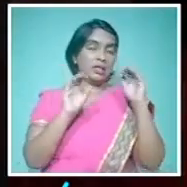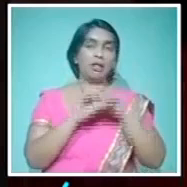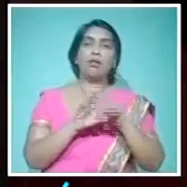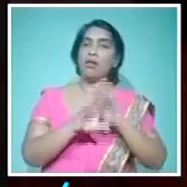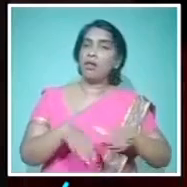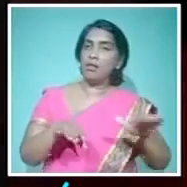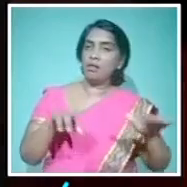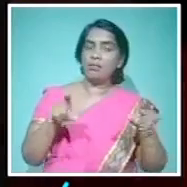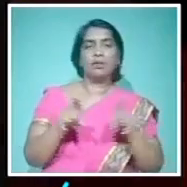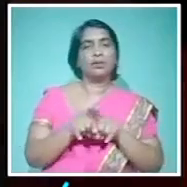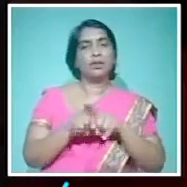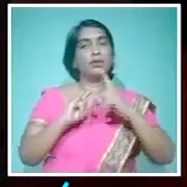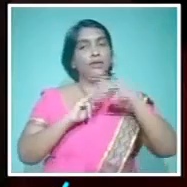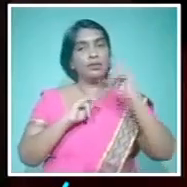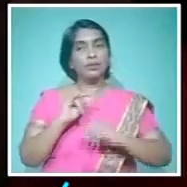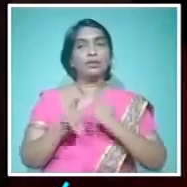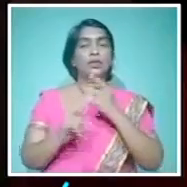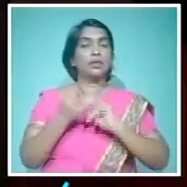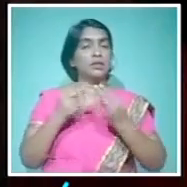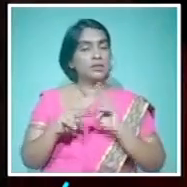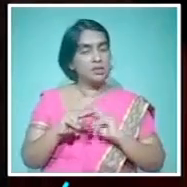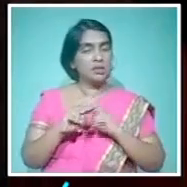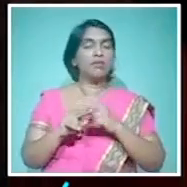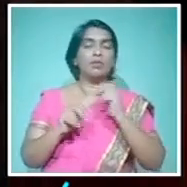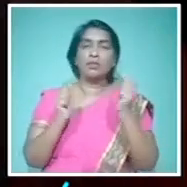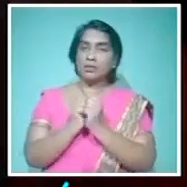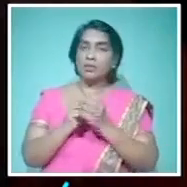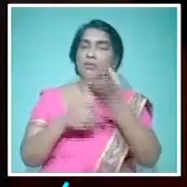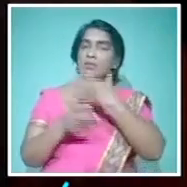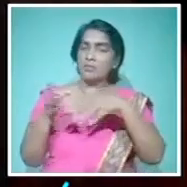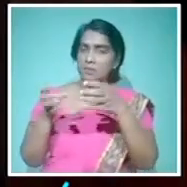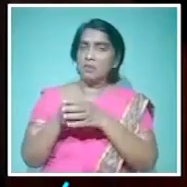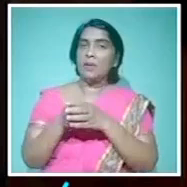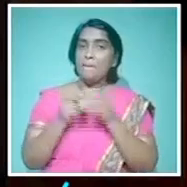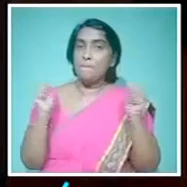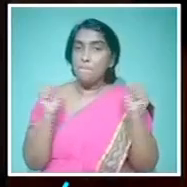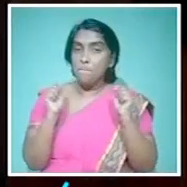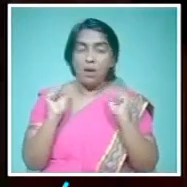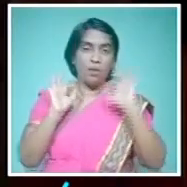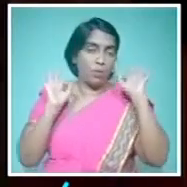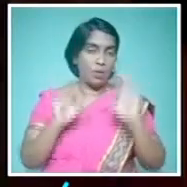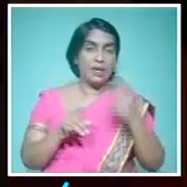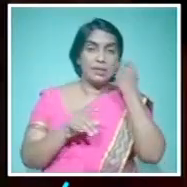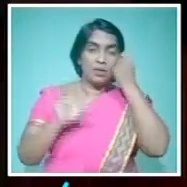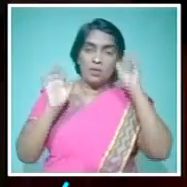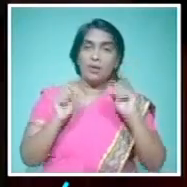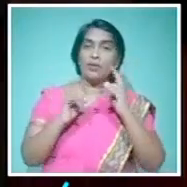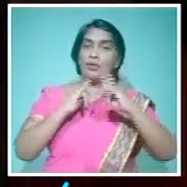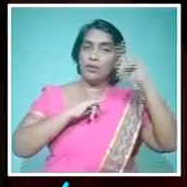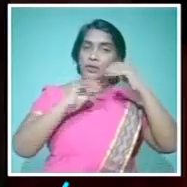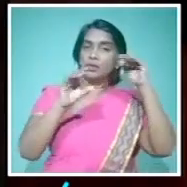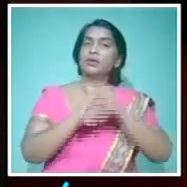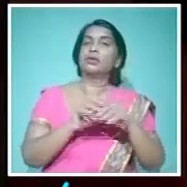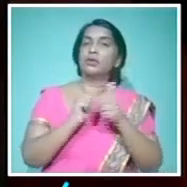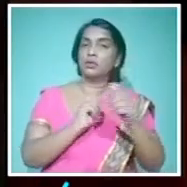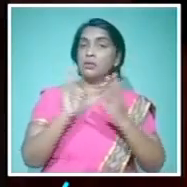दरुवंट वगेम विश्वविद्यालय अनद्देन अध्ययन कार्यमंडल वल्ट बीएंगा सेकेंड तोरव विश्वविद्यालय अतुले कटियुतु